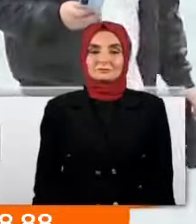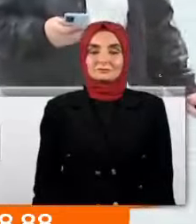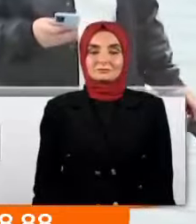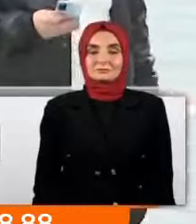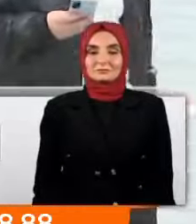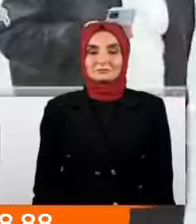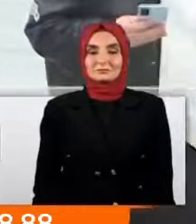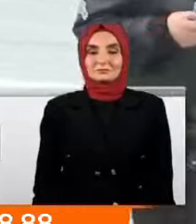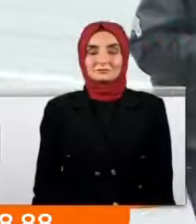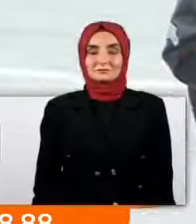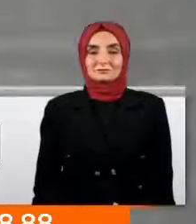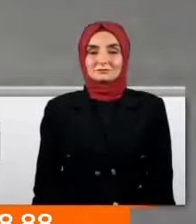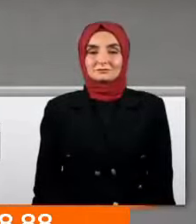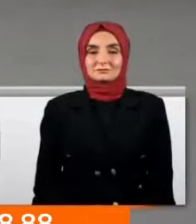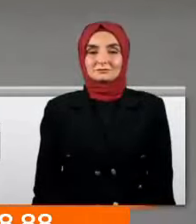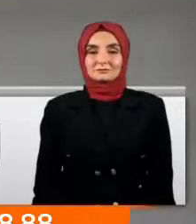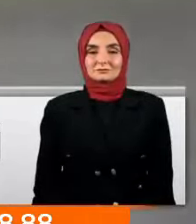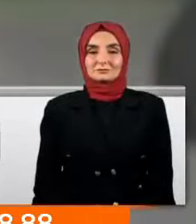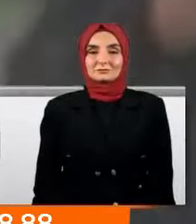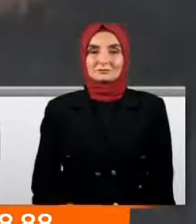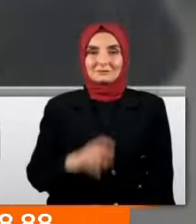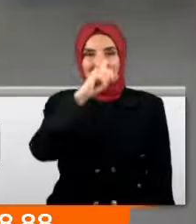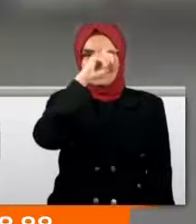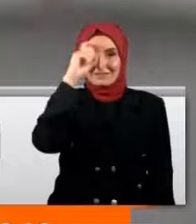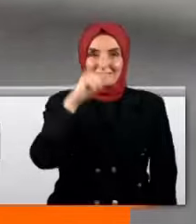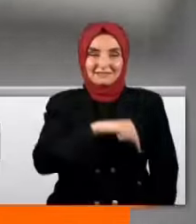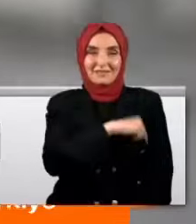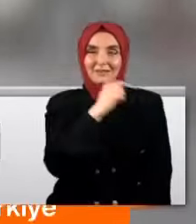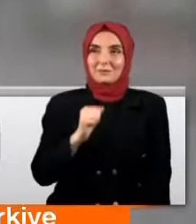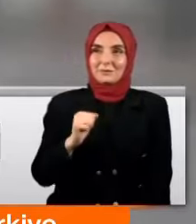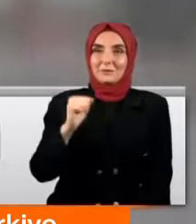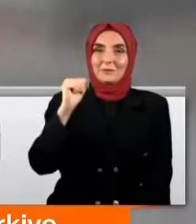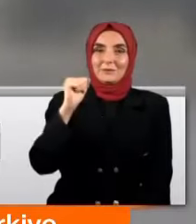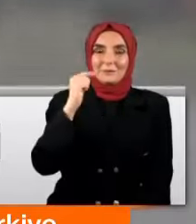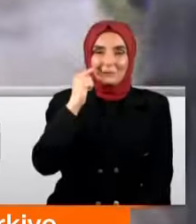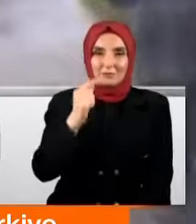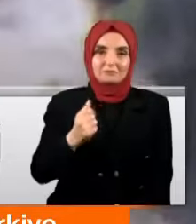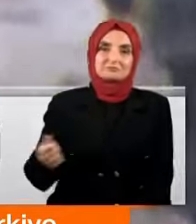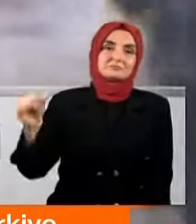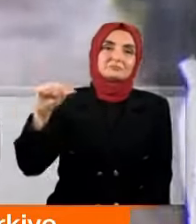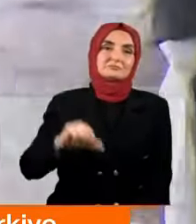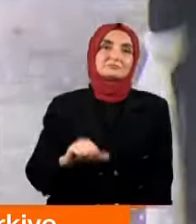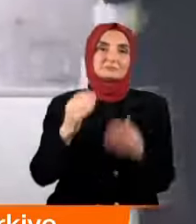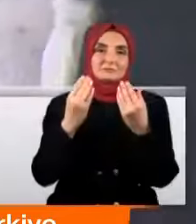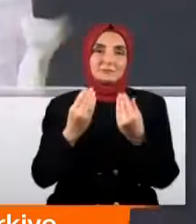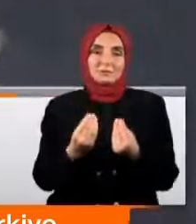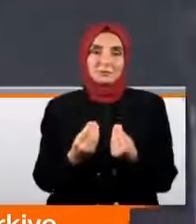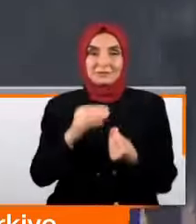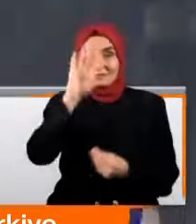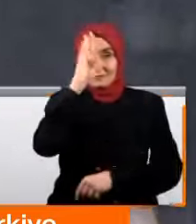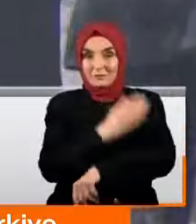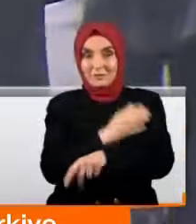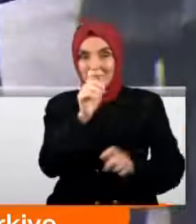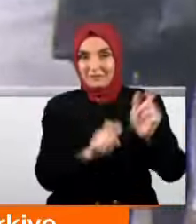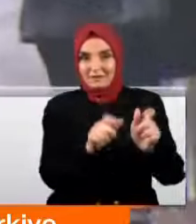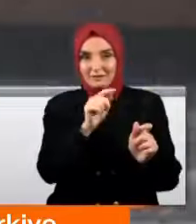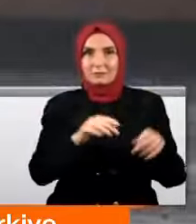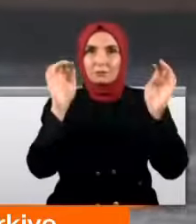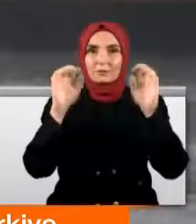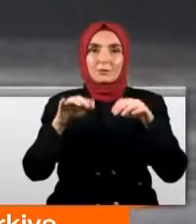işte tişört giyiyorsun, yarın kazak giyiyorsun. Tam sıcaklık artmışken dereceler yine düştü. İstanbullular yağışlı havanın esiri